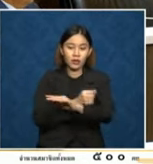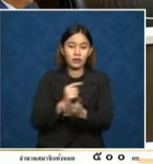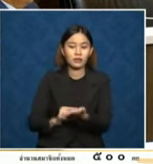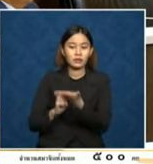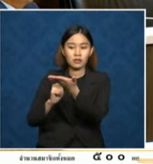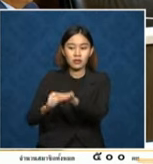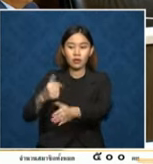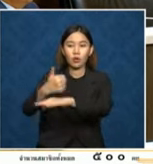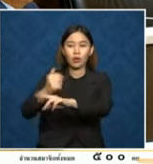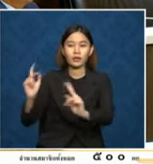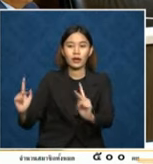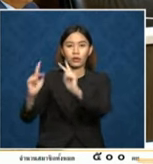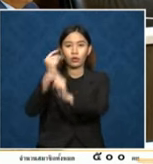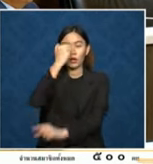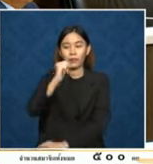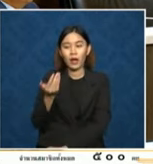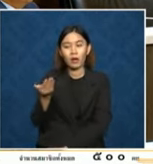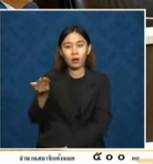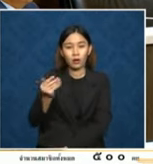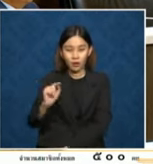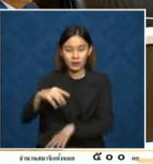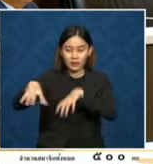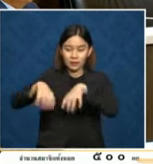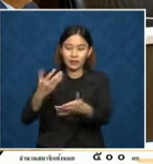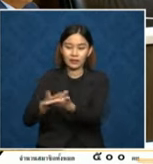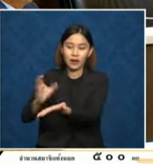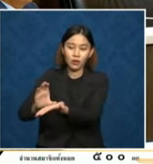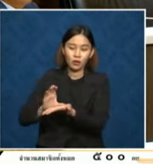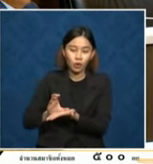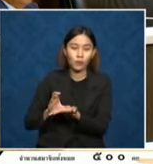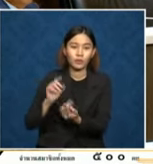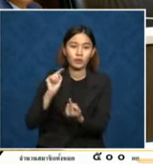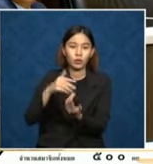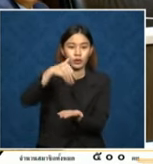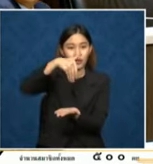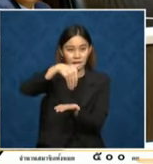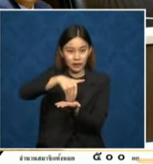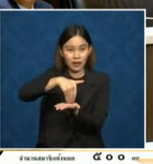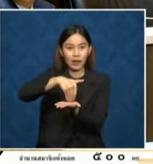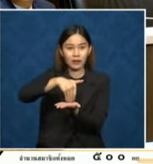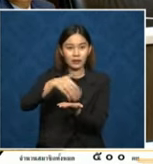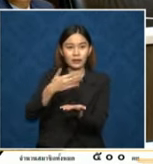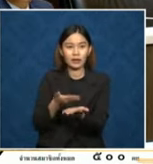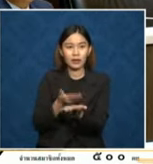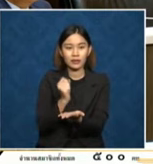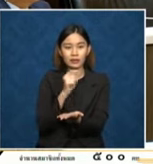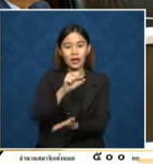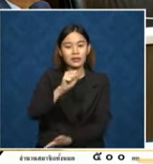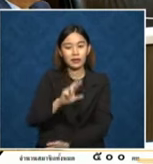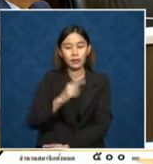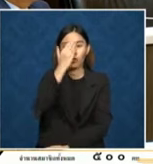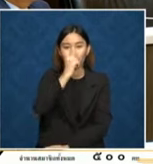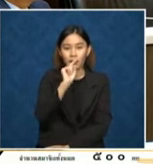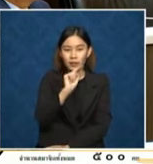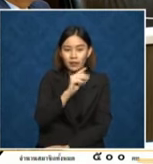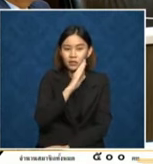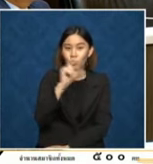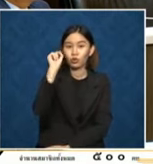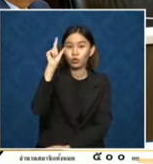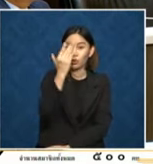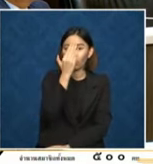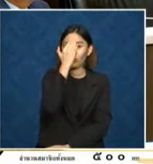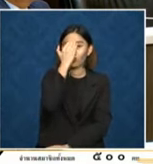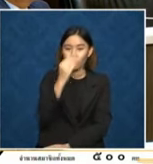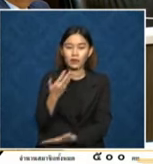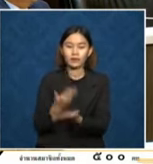อรัฐมนตรีเพื่อขอรับการจัดสรรงบประมาณรายจ่ายงบกลางรายจ่ายเงินสำรองเพื่อกรณีฉุกเฉินหรือ